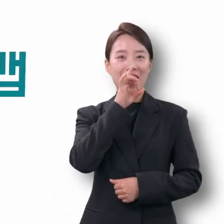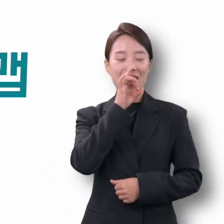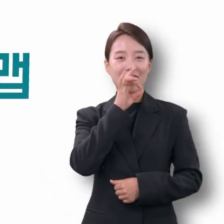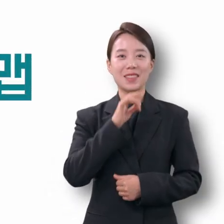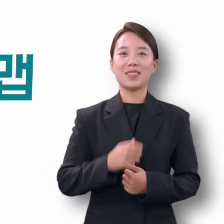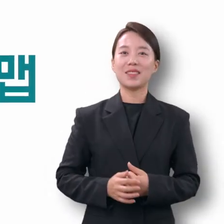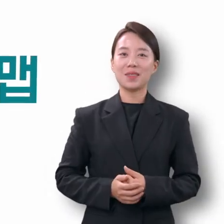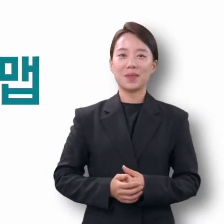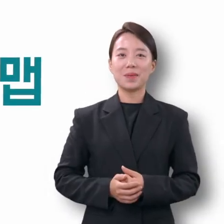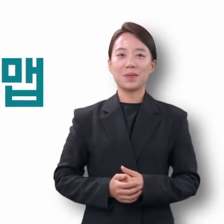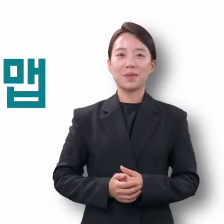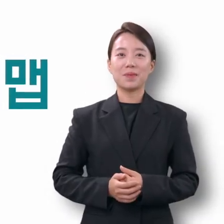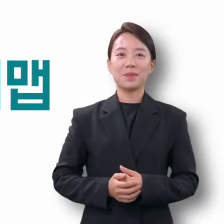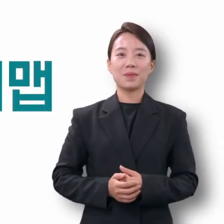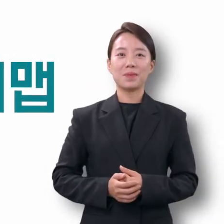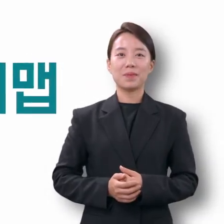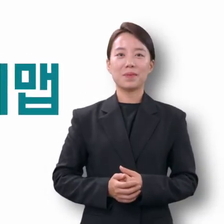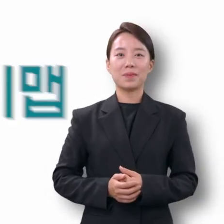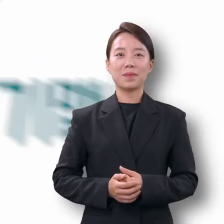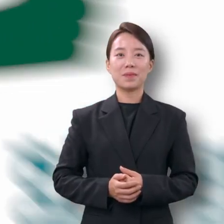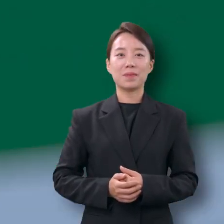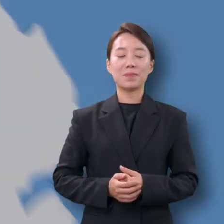누구나 강릉.